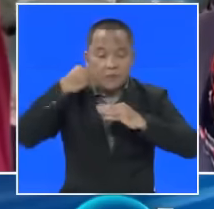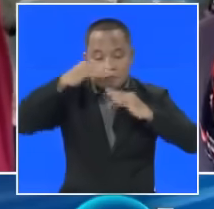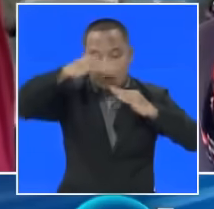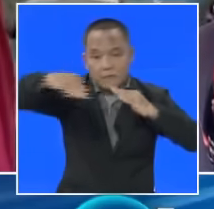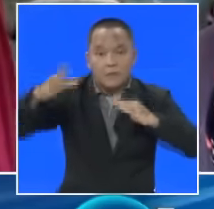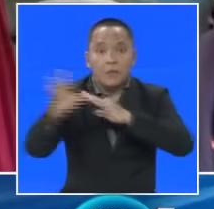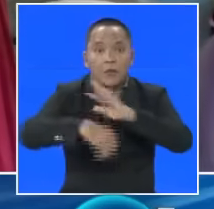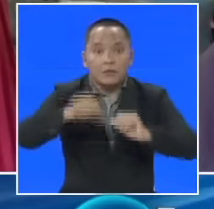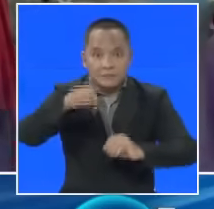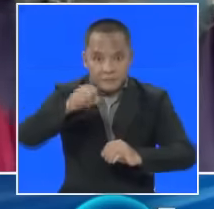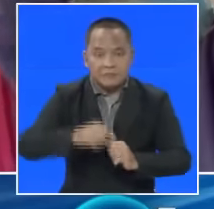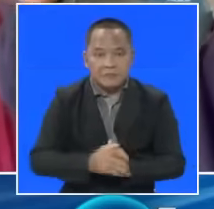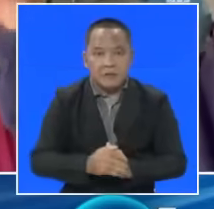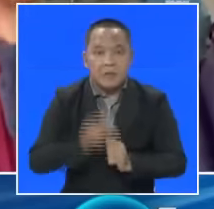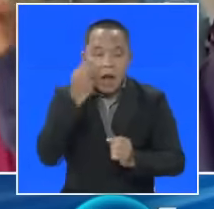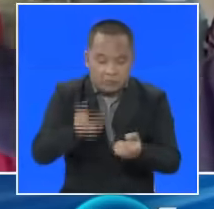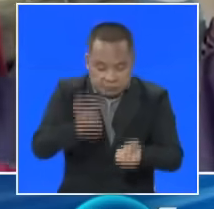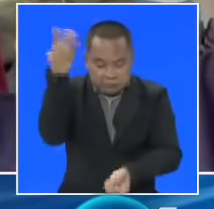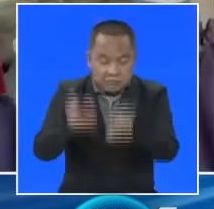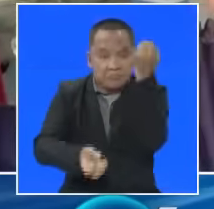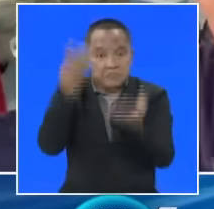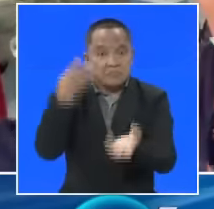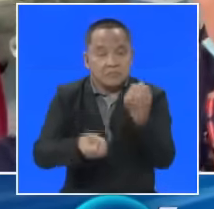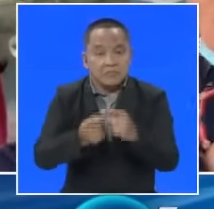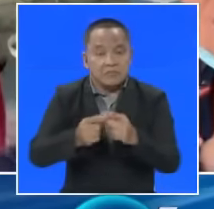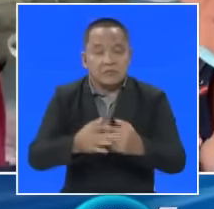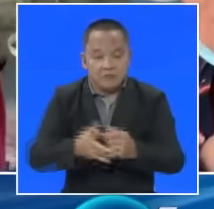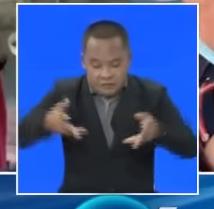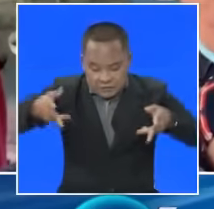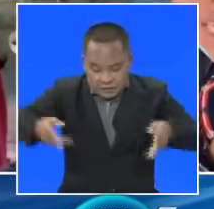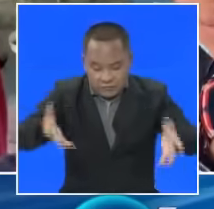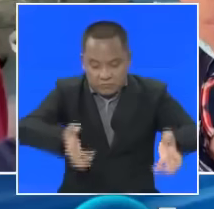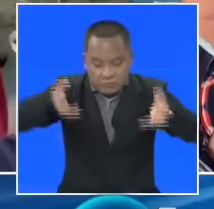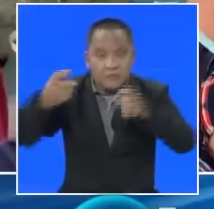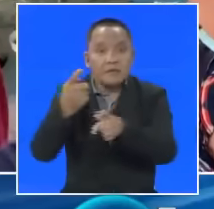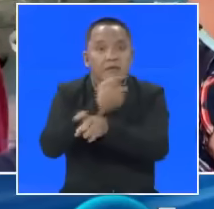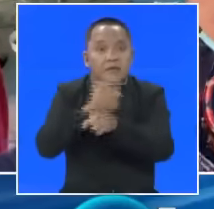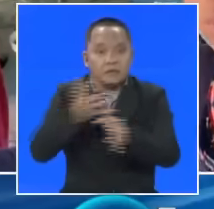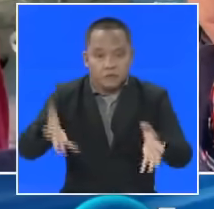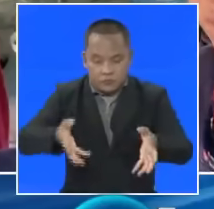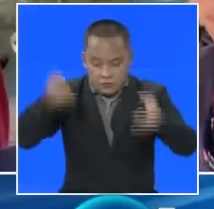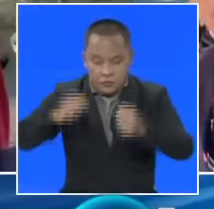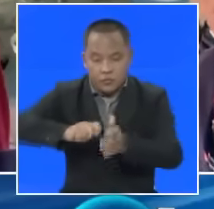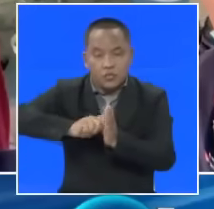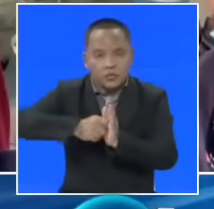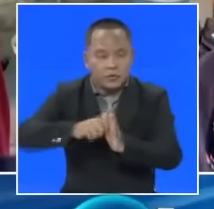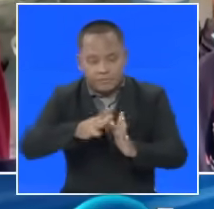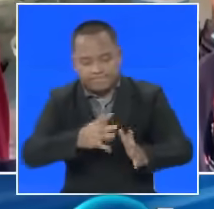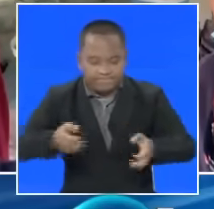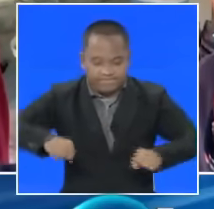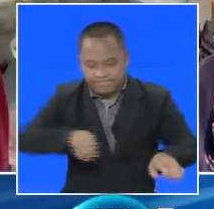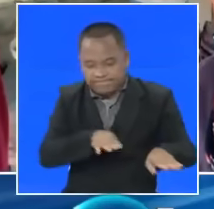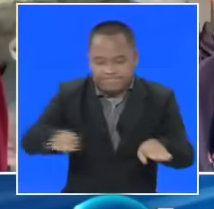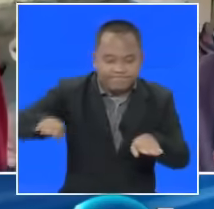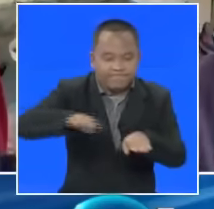อครับ ใช่มารื้อหลังคาไปตัดรั้วเข้าก็จะมีรั้วเหล็กอยู่ถ้าถือกุญแจจะมาไขแล้วเอารถเข้าไง